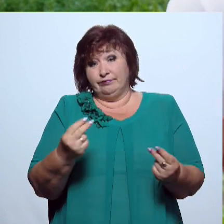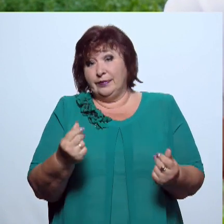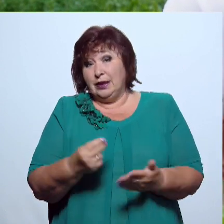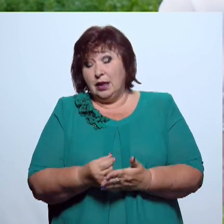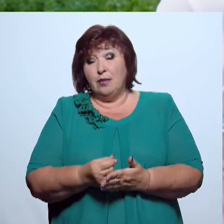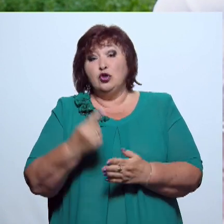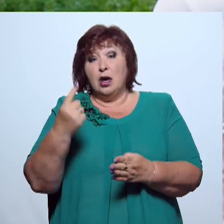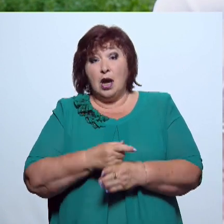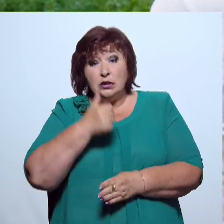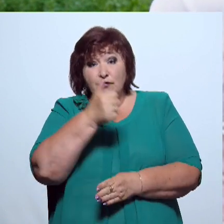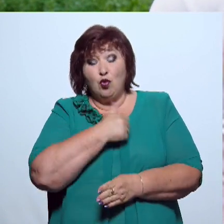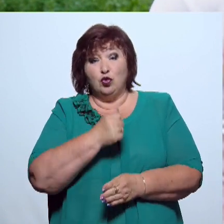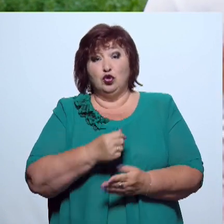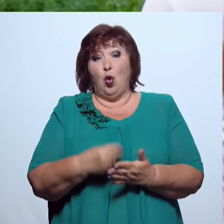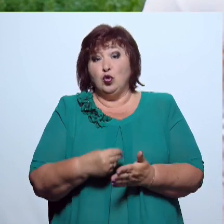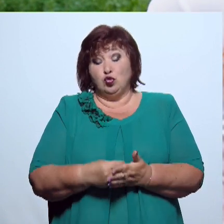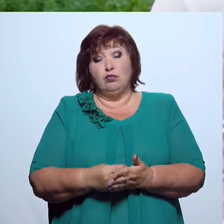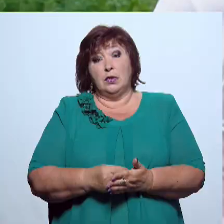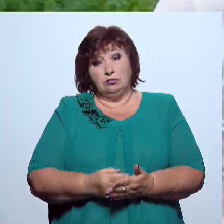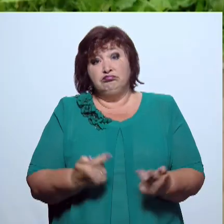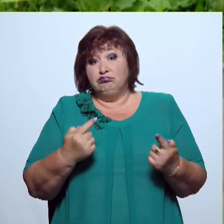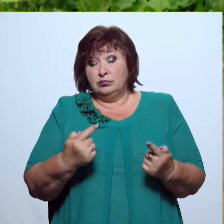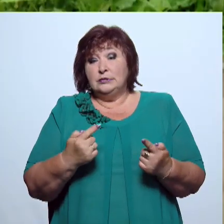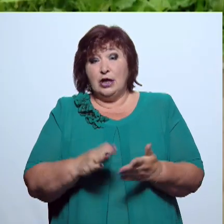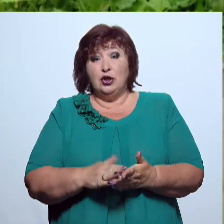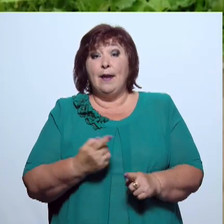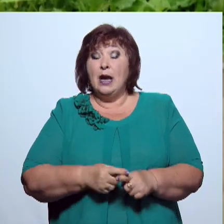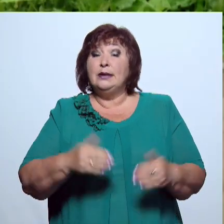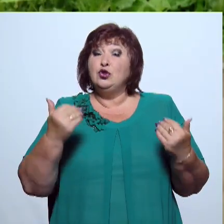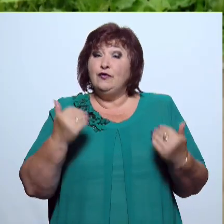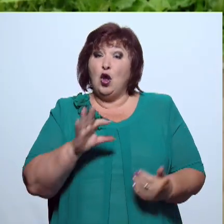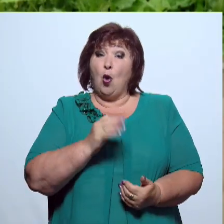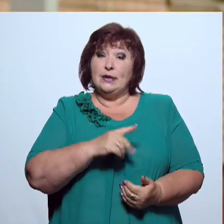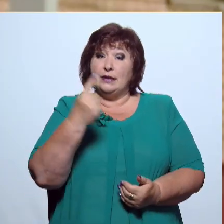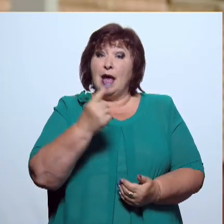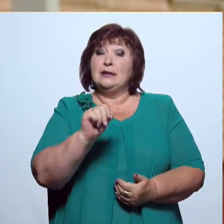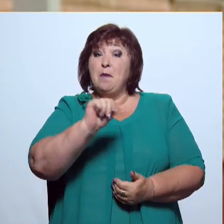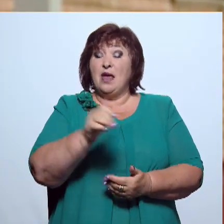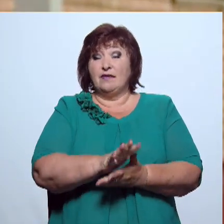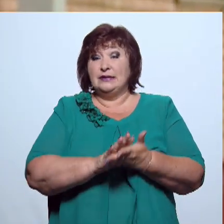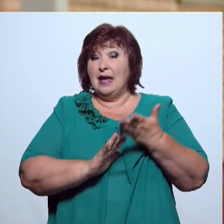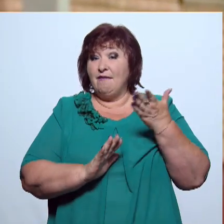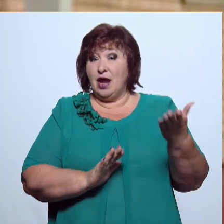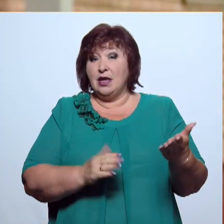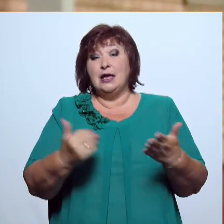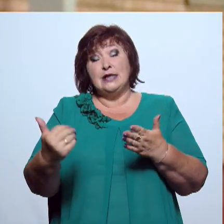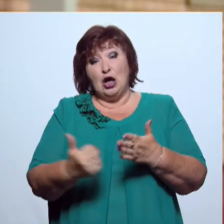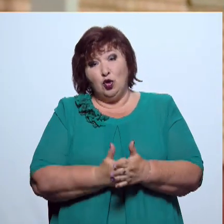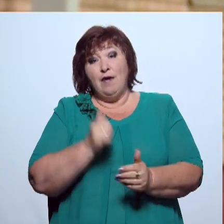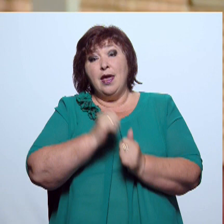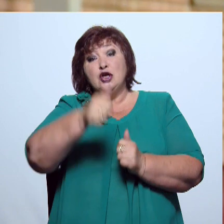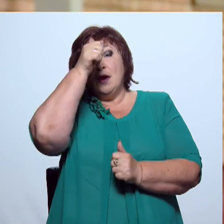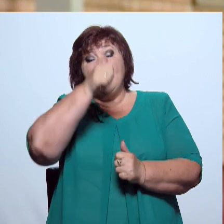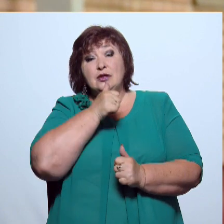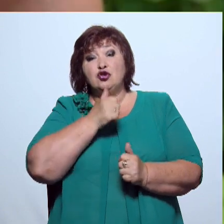Пусть это и раз в год, но суммы достаточно значительные. Поэтому сегодня Олеся одной из первых подала заявление на новое